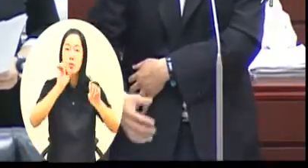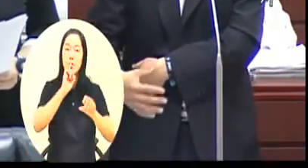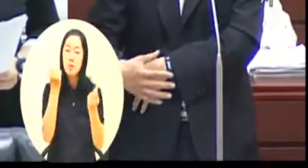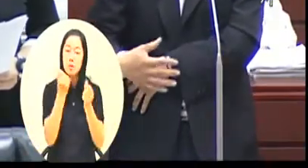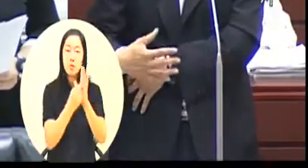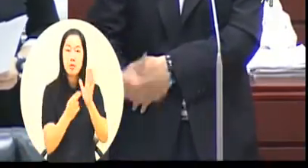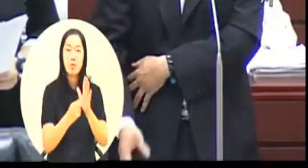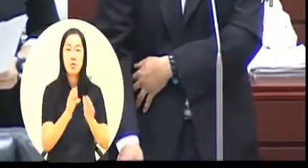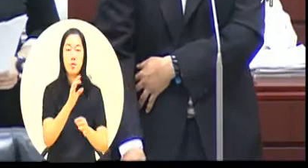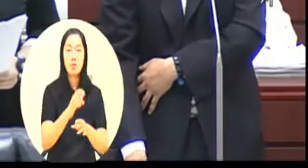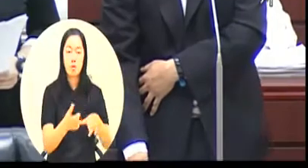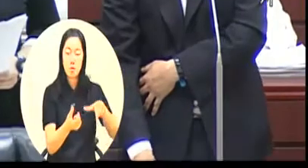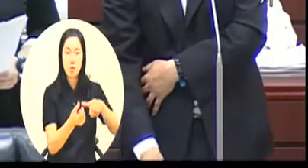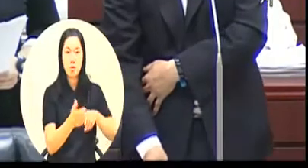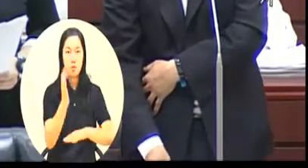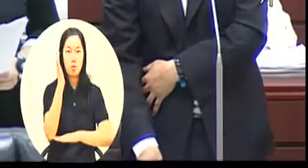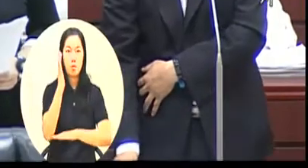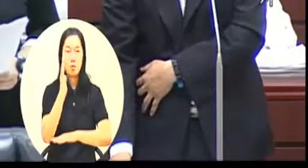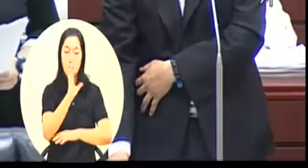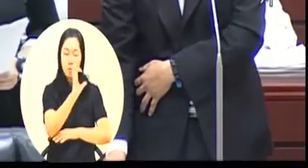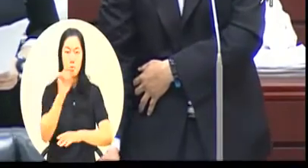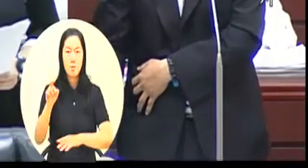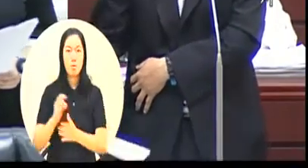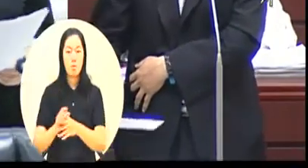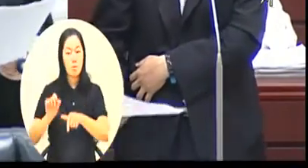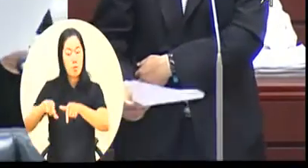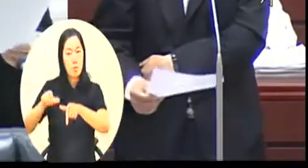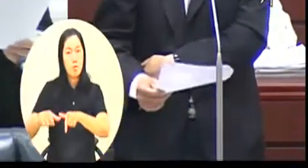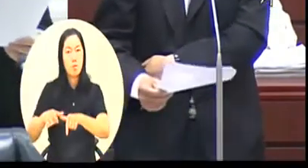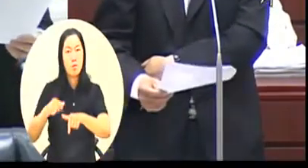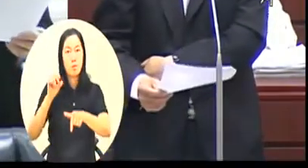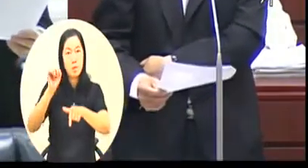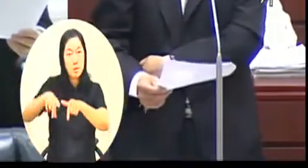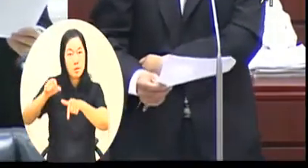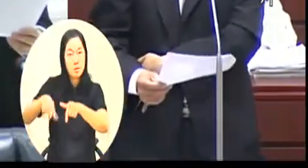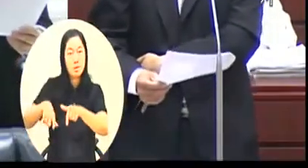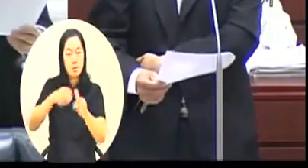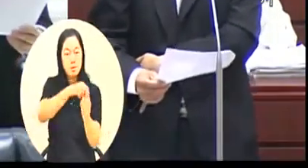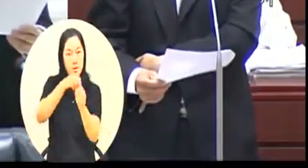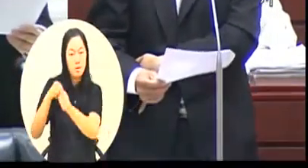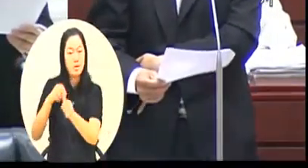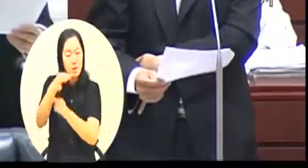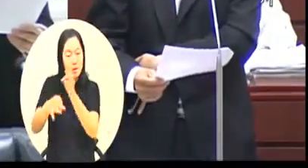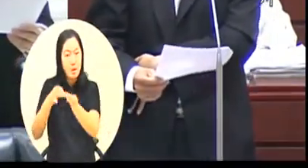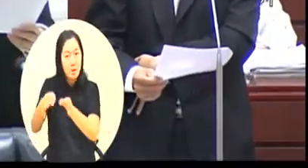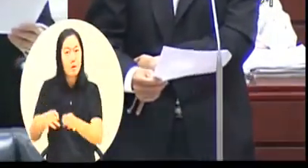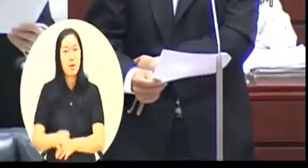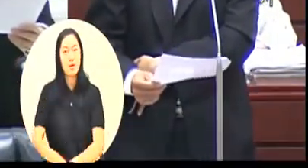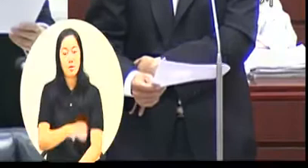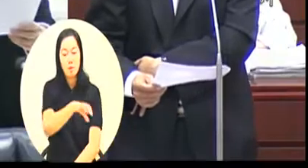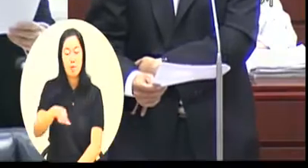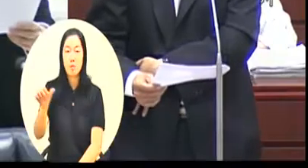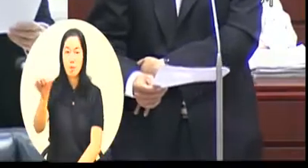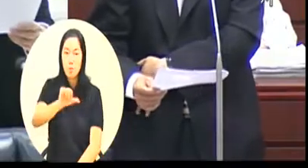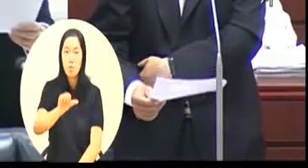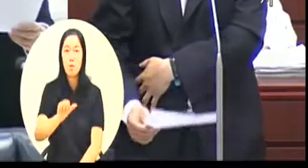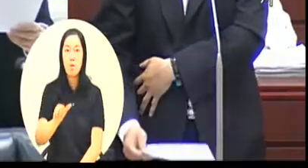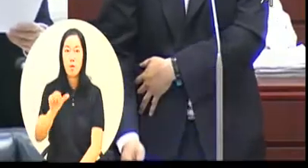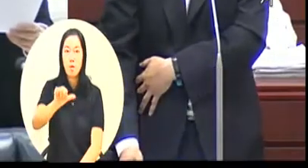动去企业认养。那公厕企业认养最近也有一些有五处卫武里面有五处的公厕